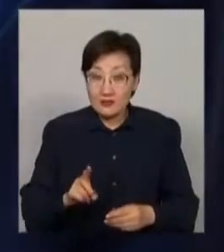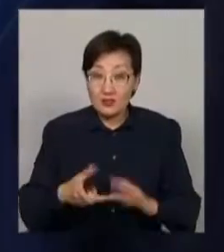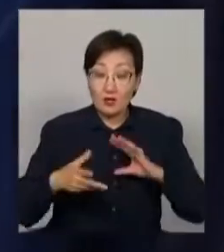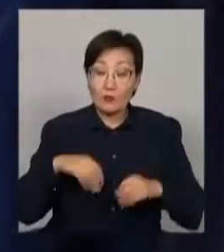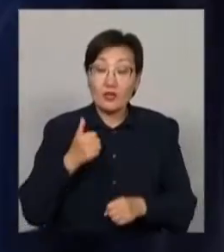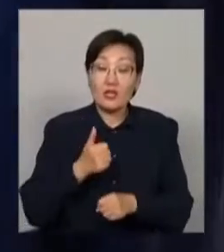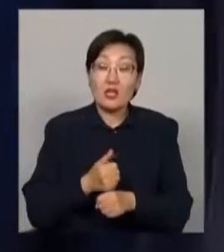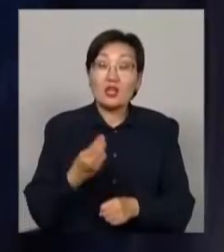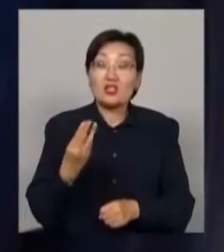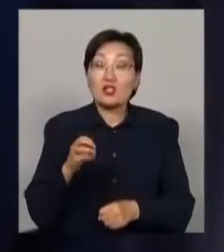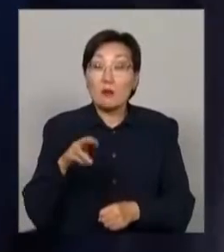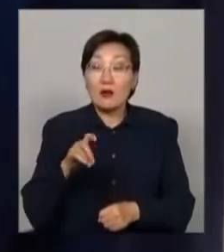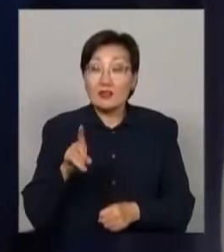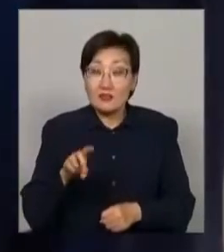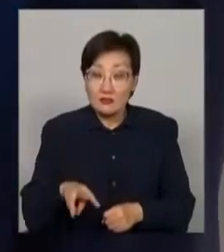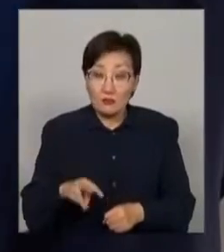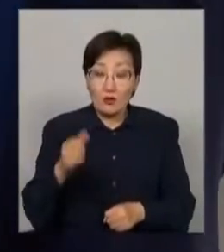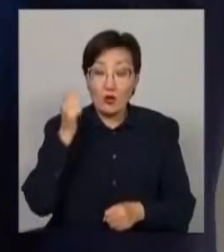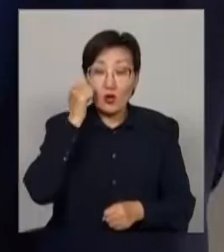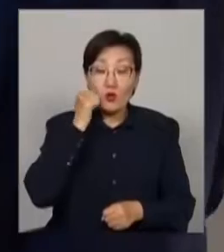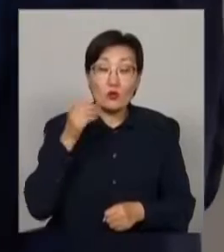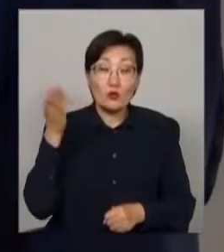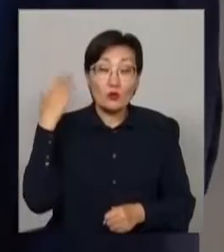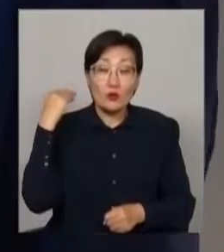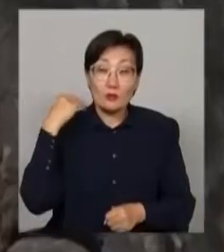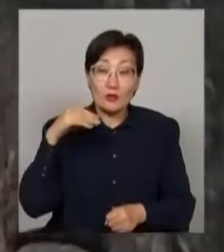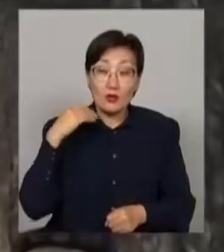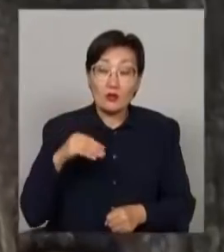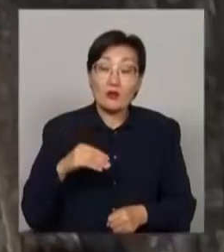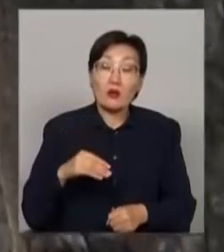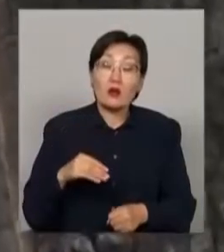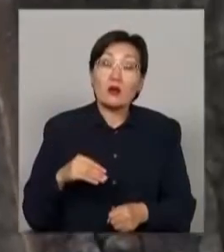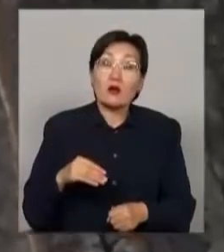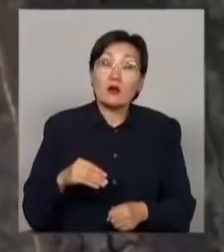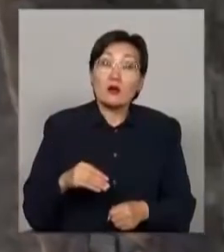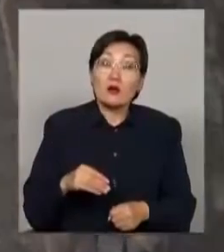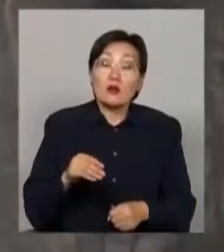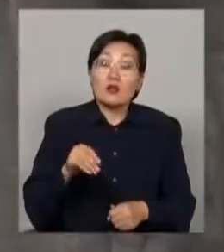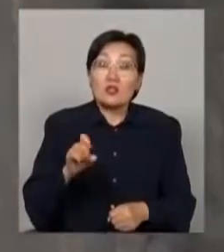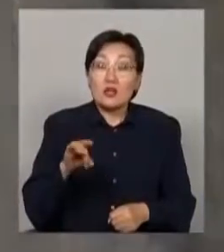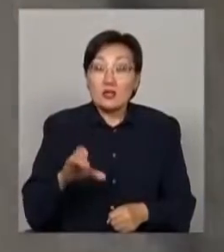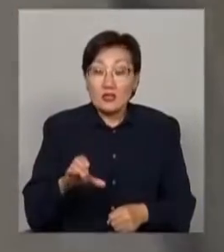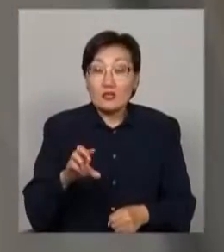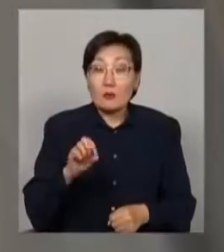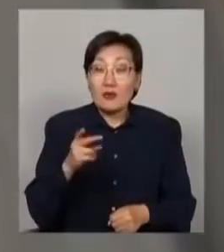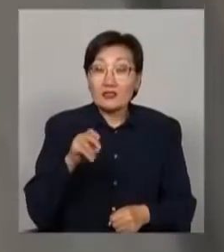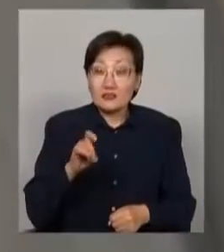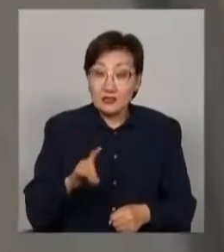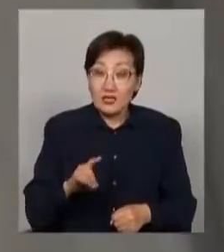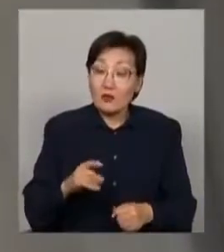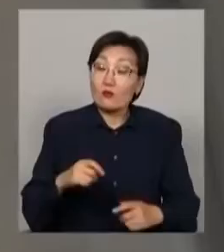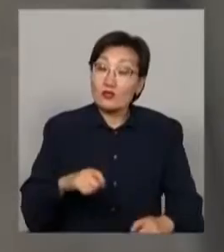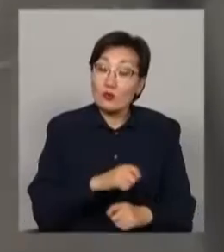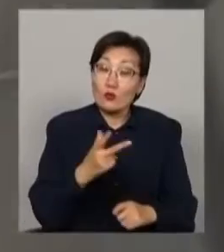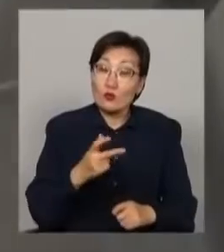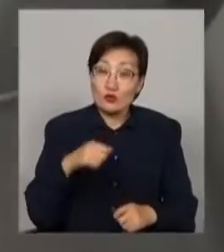шамандық атрибут болып саналады, көне түрі. Көбінде бақсылар, балгерлер пайдаланған, жарыспақсының аспабы 300 жылдан астам тарихы бар. 19